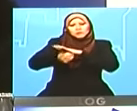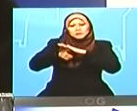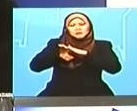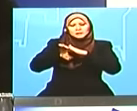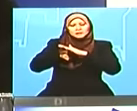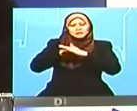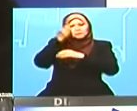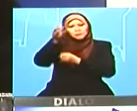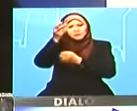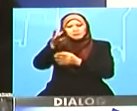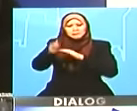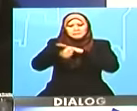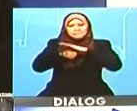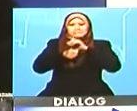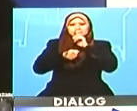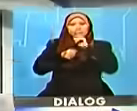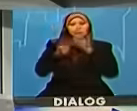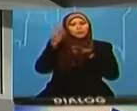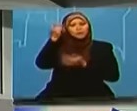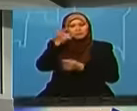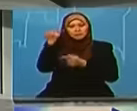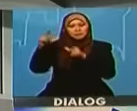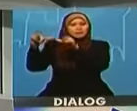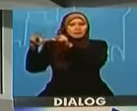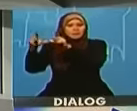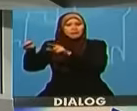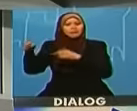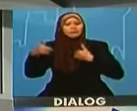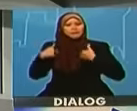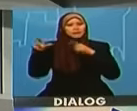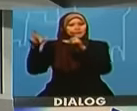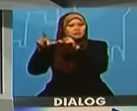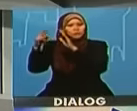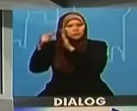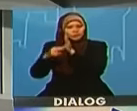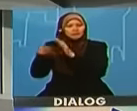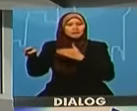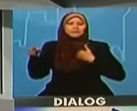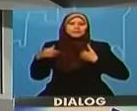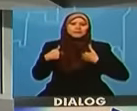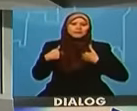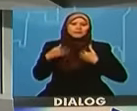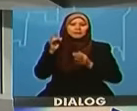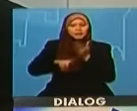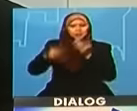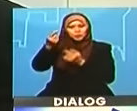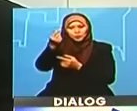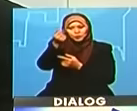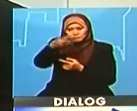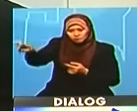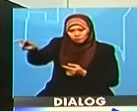maklumat? Tidakkah dia nanti kena tarik lesen? Kerana di situ jelas ditulis, ya, transaksi kewangannya